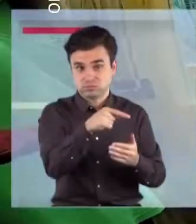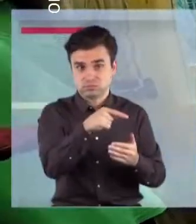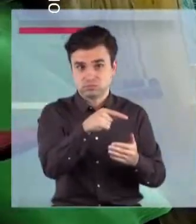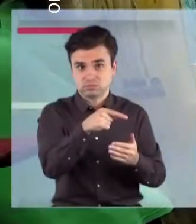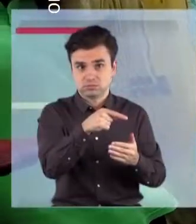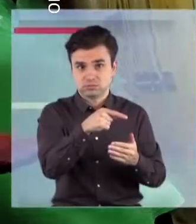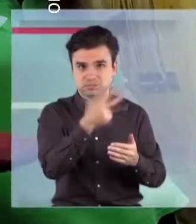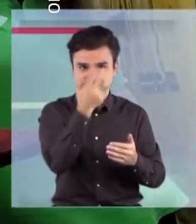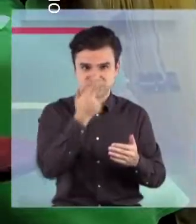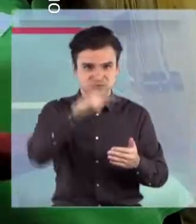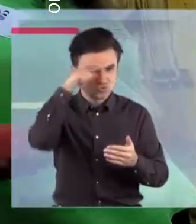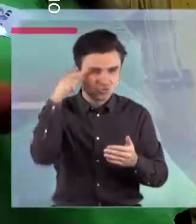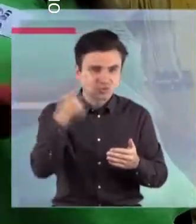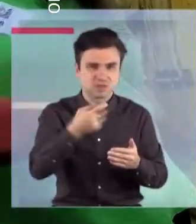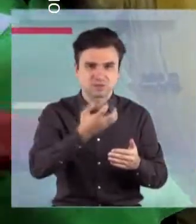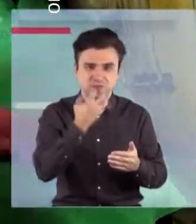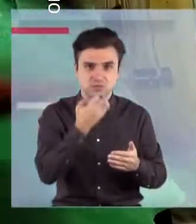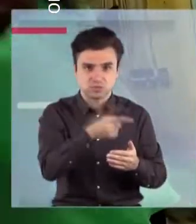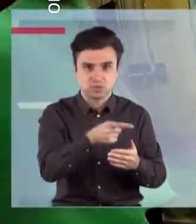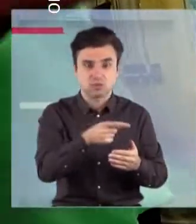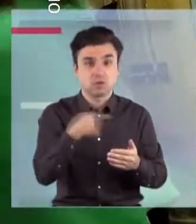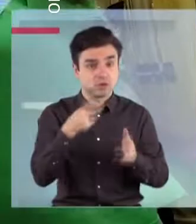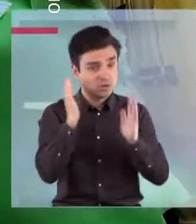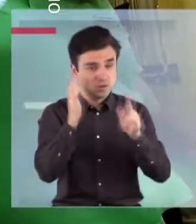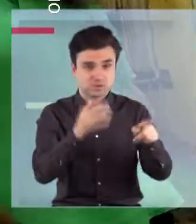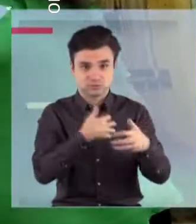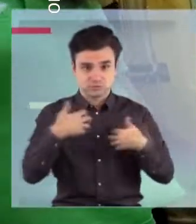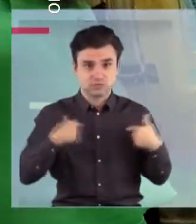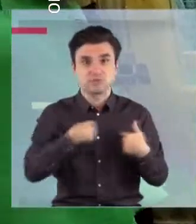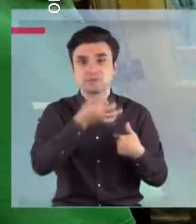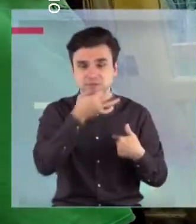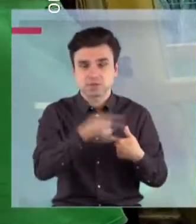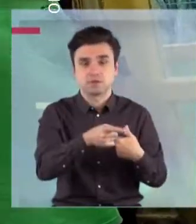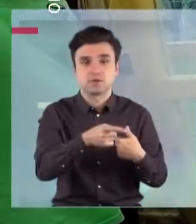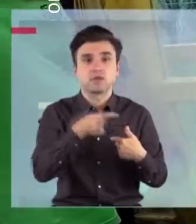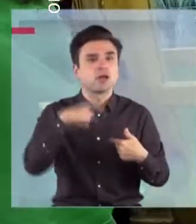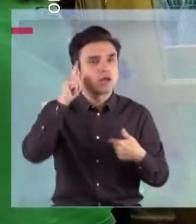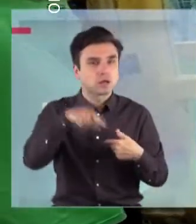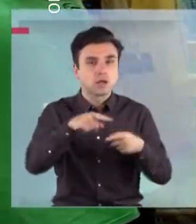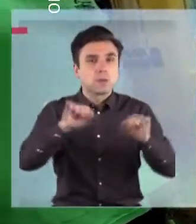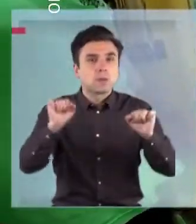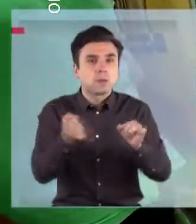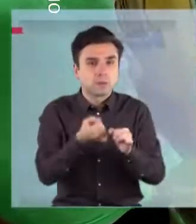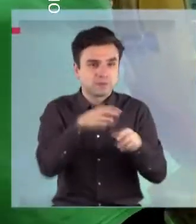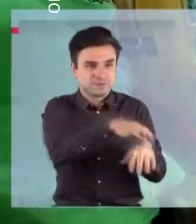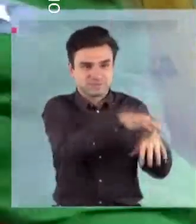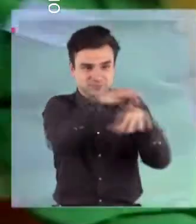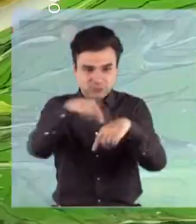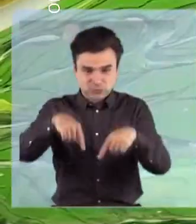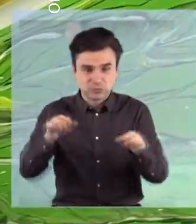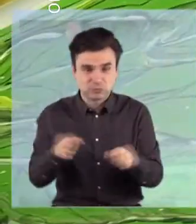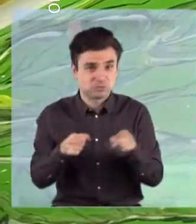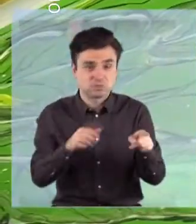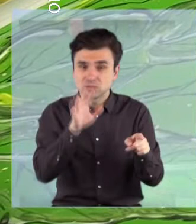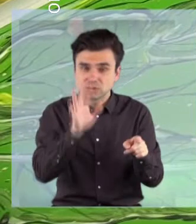Ми оставляємо, даємо їм корму в місочках, у кожному по окремості. Вони покушали, миски ми забираємо.